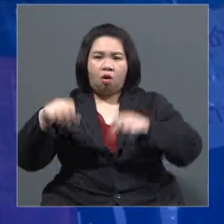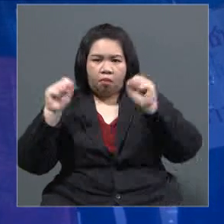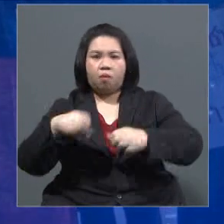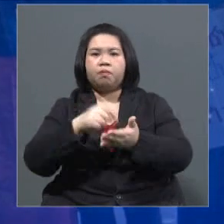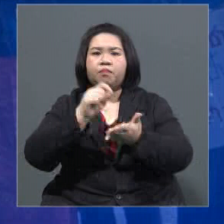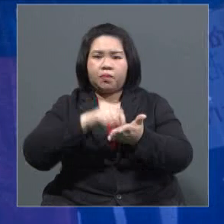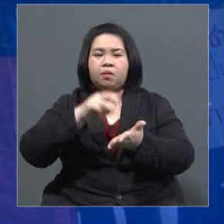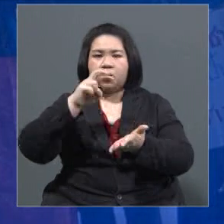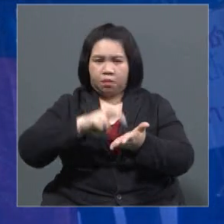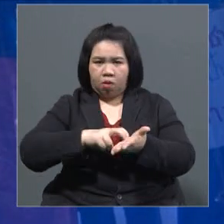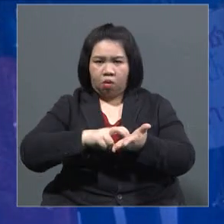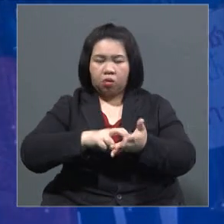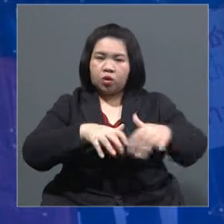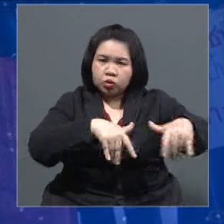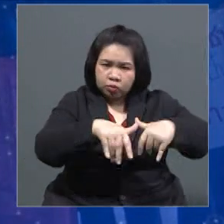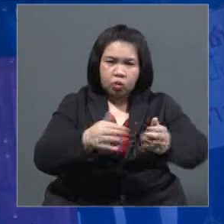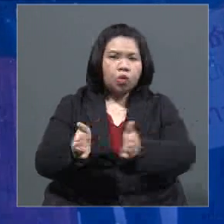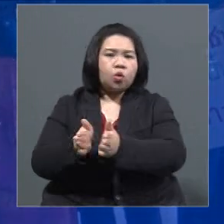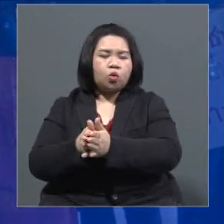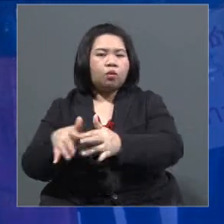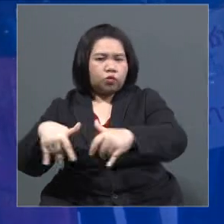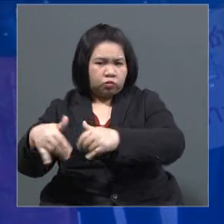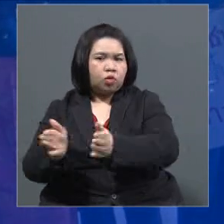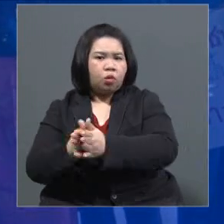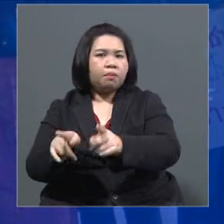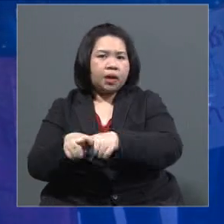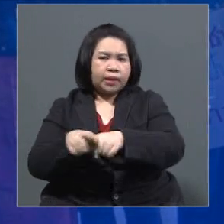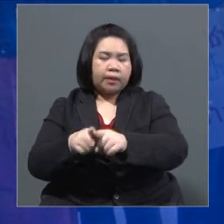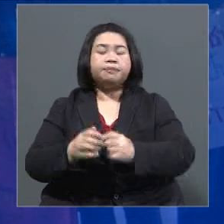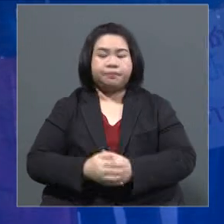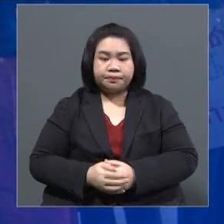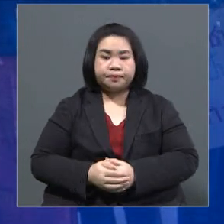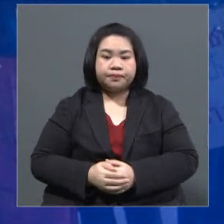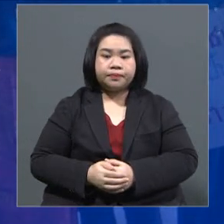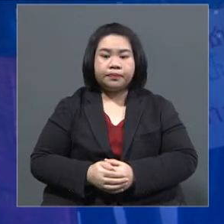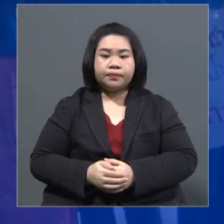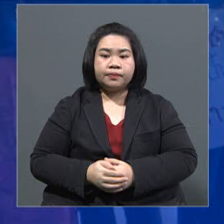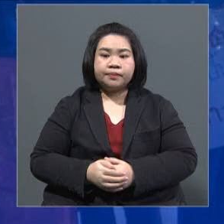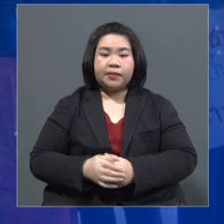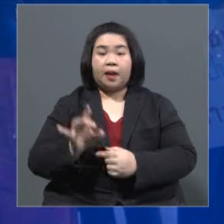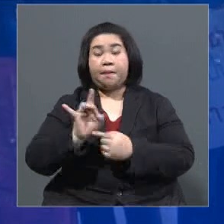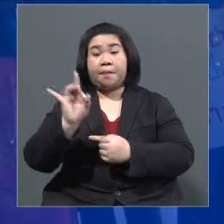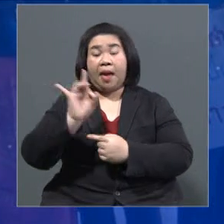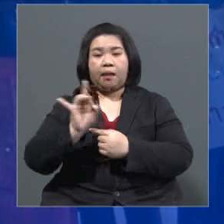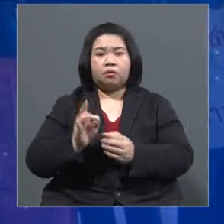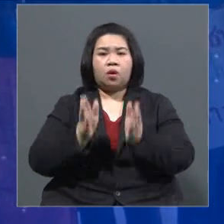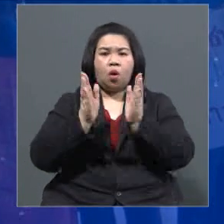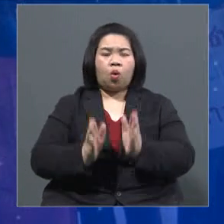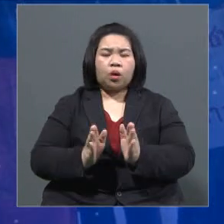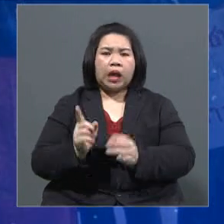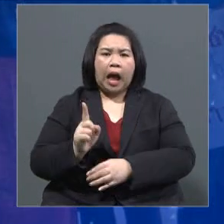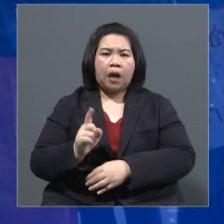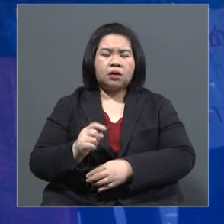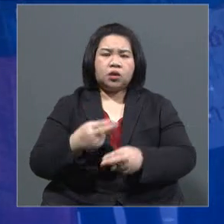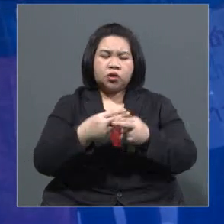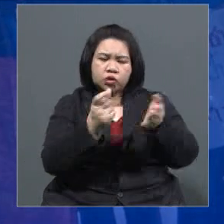มีองค์ประกอบจากภาคประชาสังคมและชุมชนมากกว่ากึ่งหนึ่งนอกจากนี้ยังมีนโยบายสิทธิ์ของคนไร้สถานะนะคะเพื่อแก้